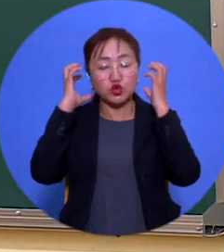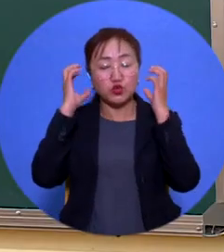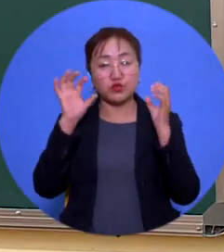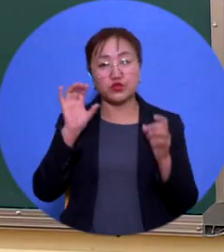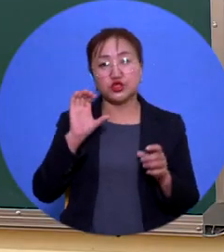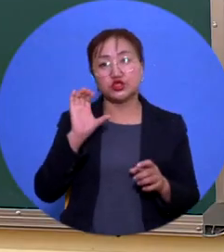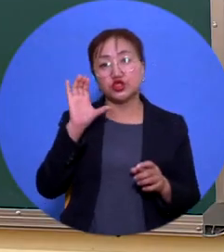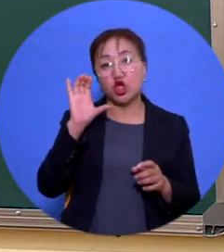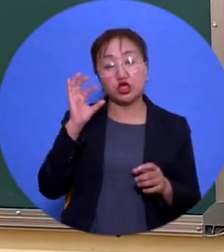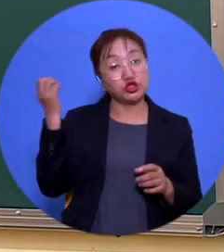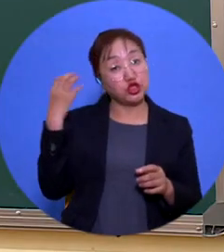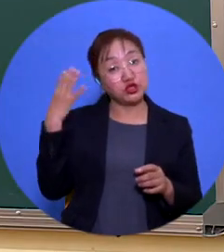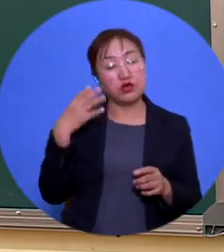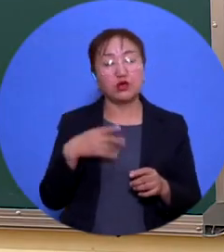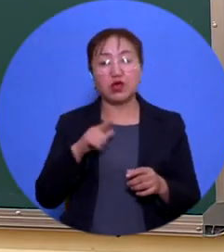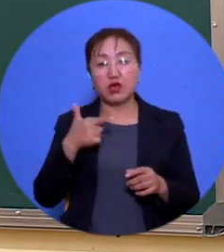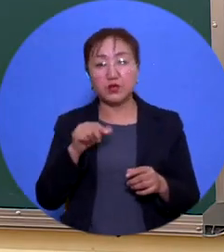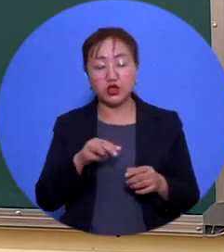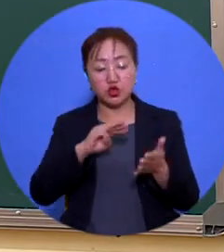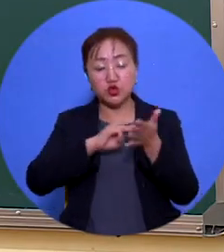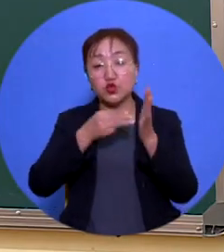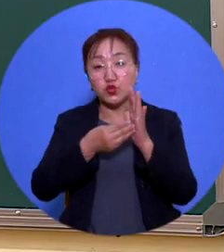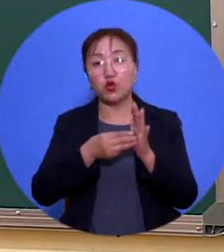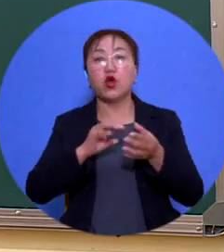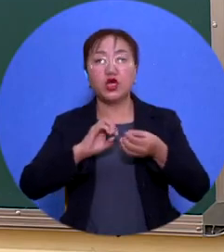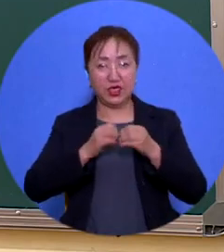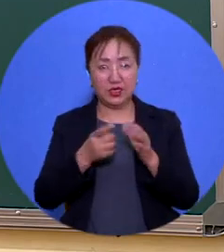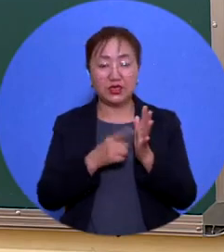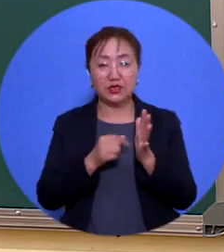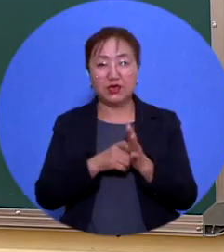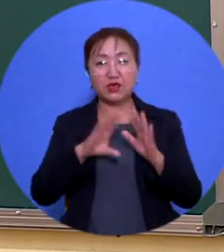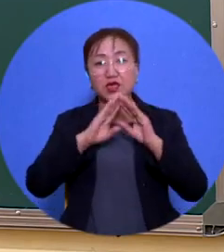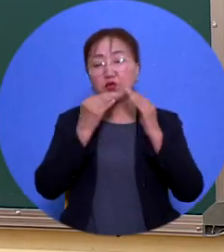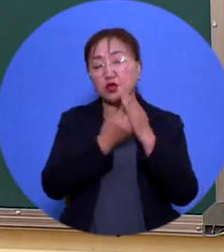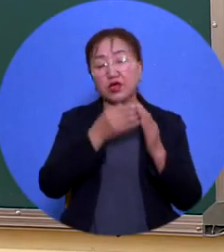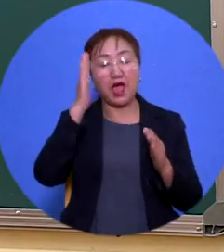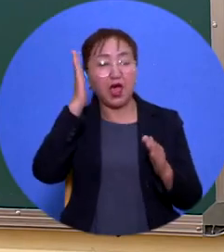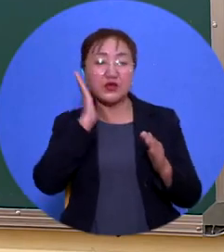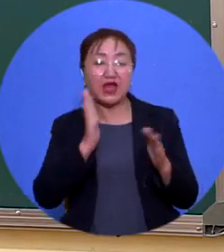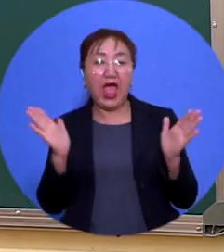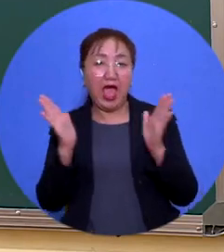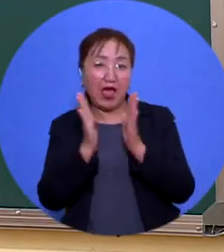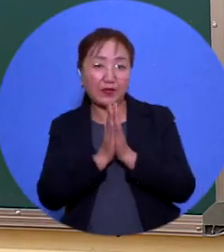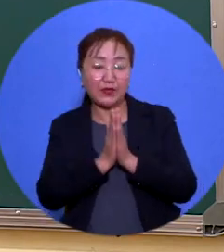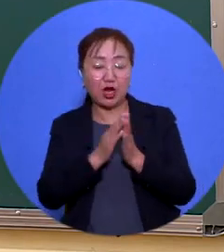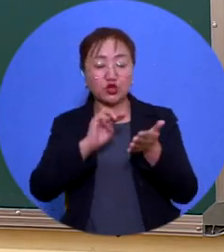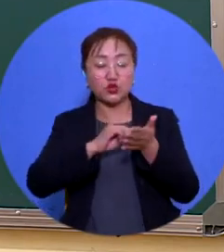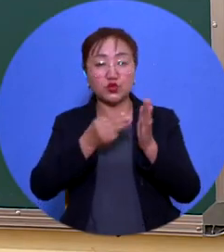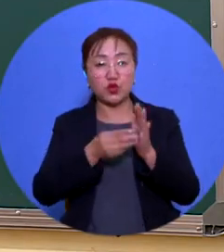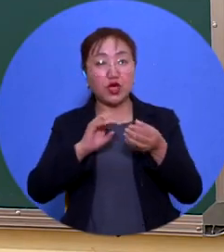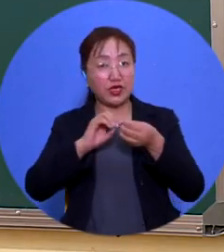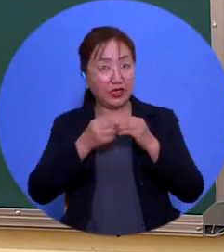энэ төлөвлөгөөгөө бас гэр бүлээрээ эцэг эхтэйгээ хамтраад төлөвлөгөө гаргаад төлөвлөгөөгөө мөрдөөд ажиллах нь чухал